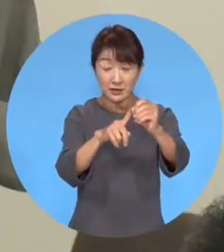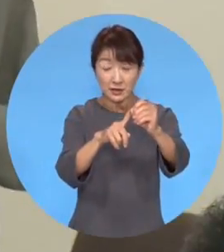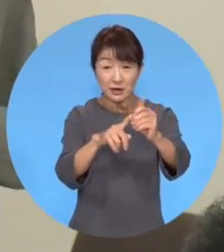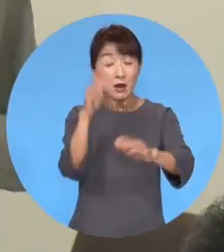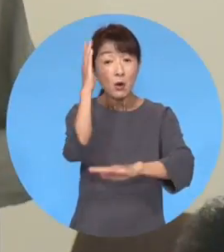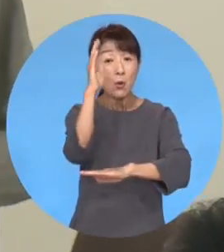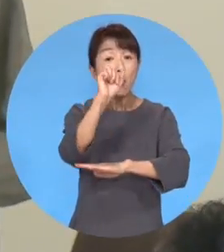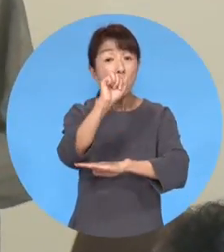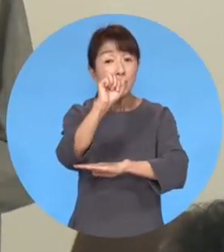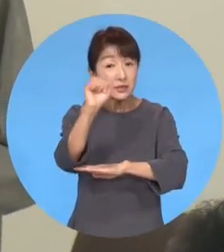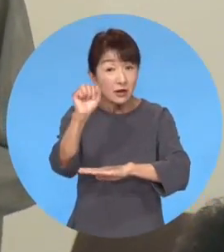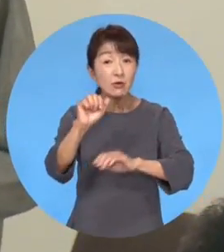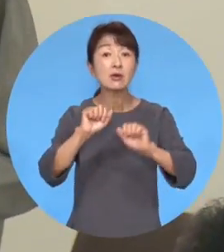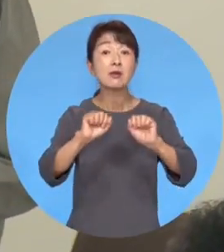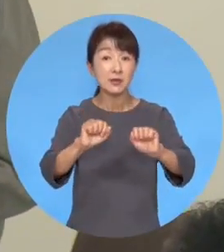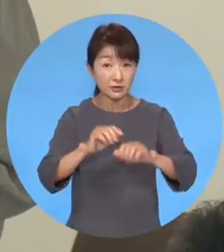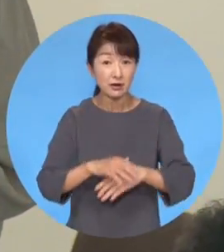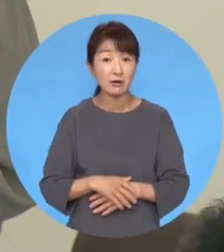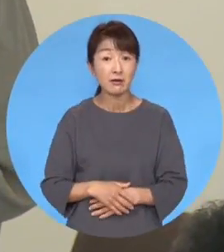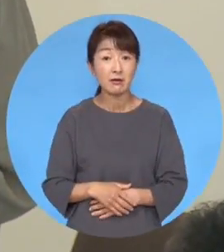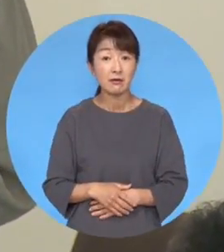区役所で講座が開かれました。